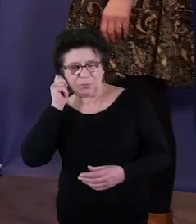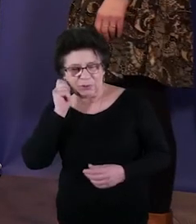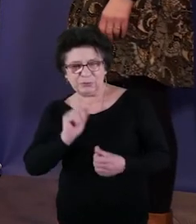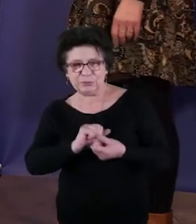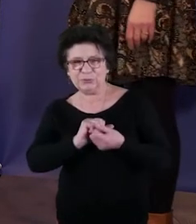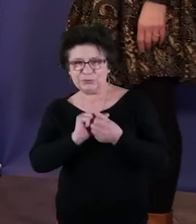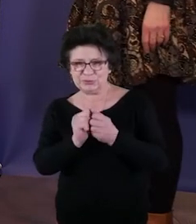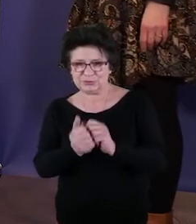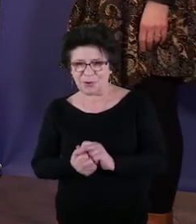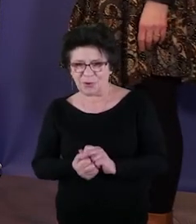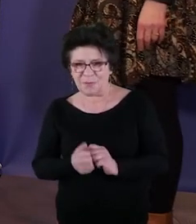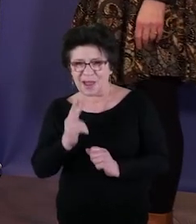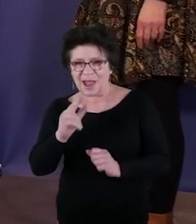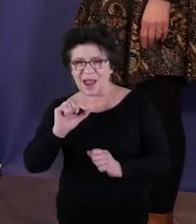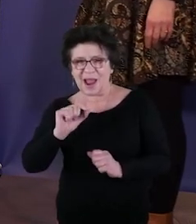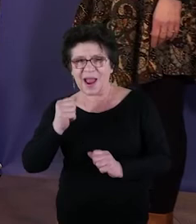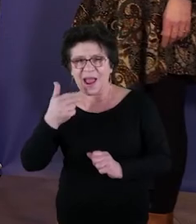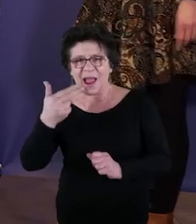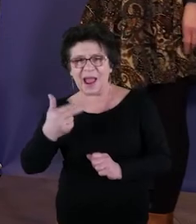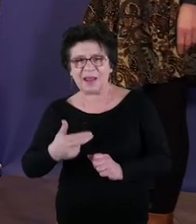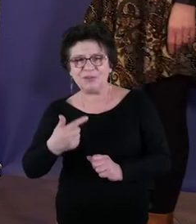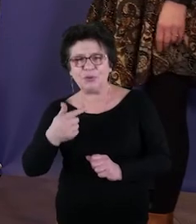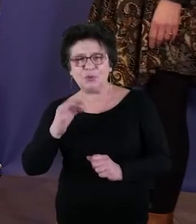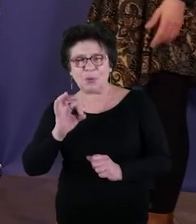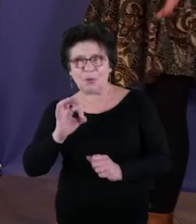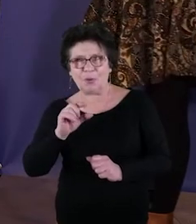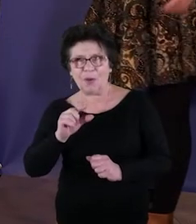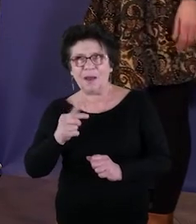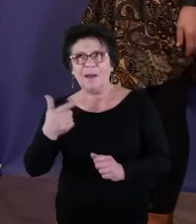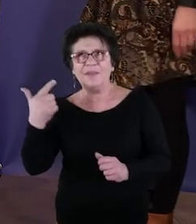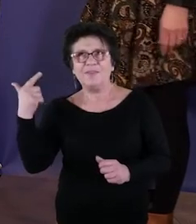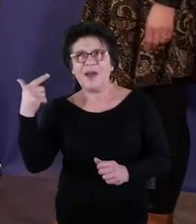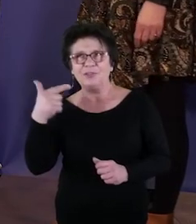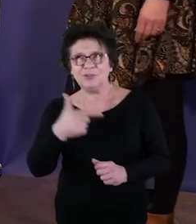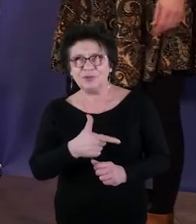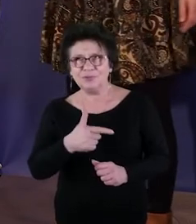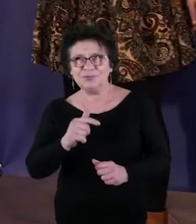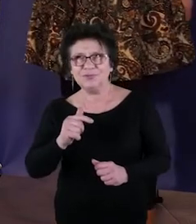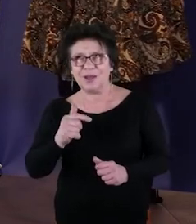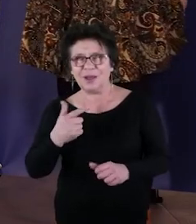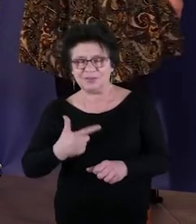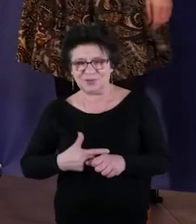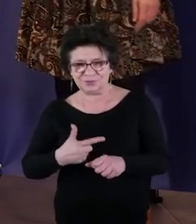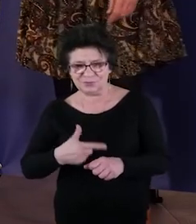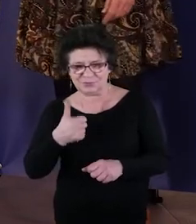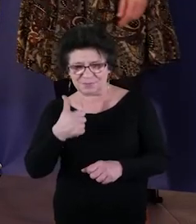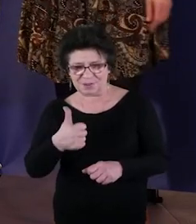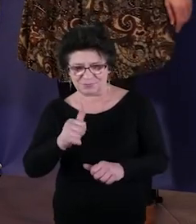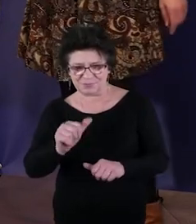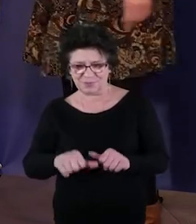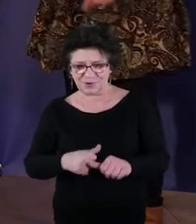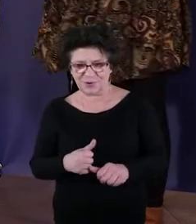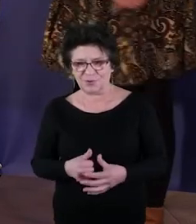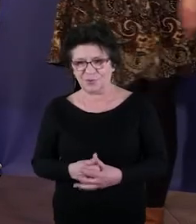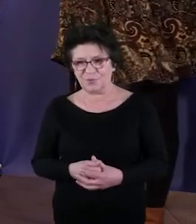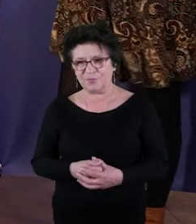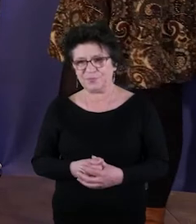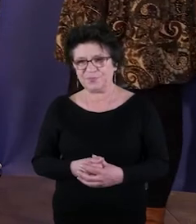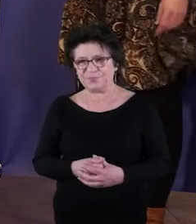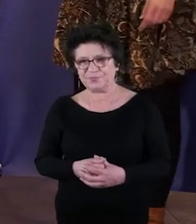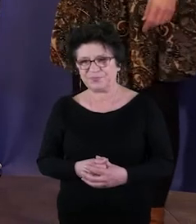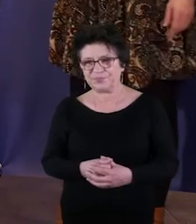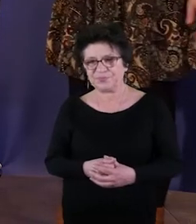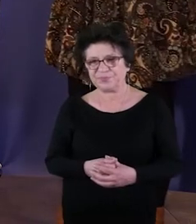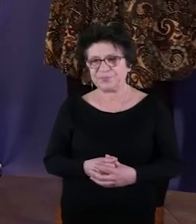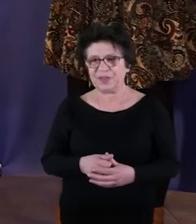Anna kańczuk w 2021 Bardzo ją przepraszam pani Joanna